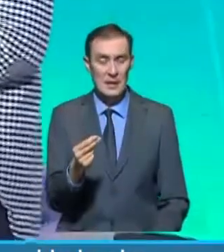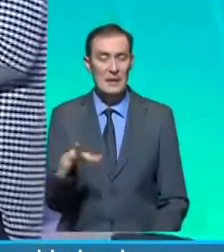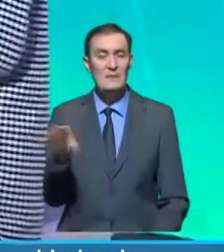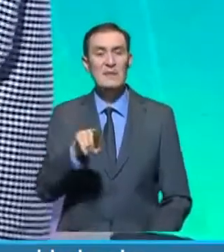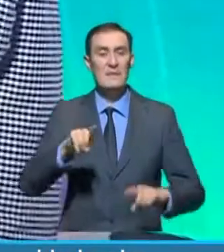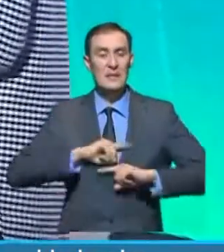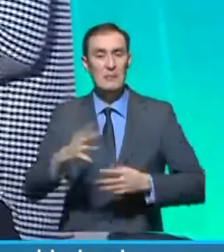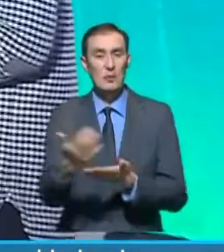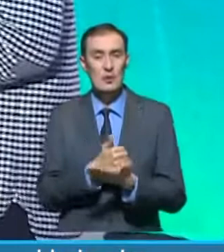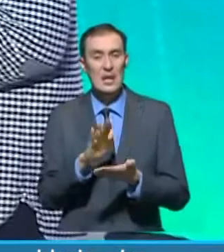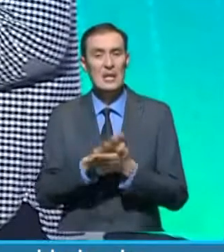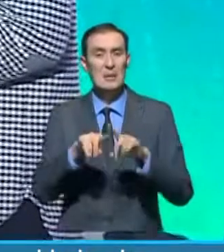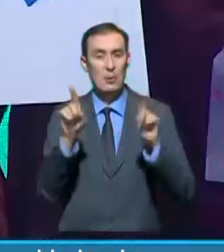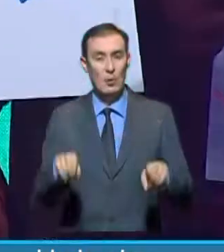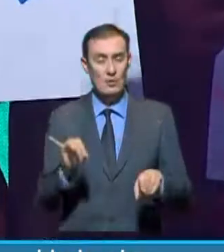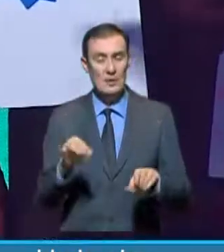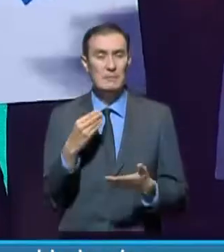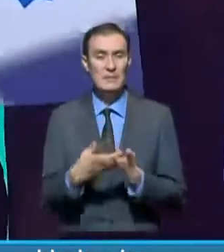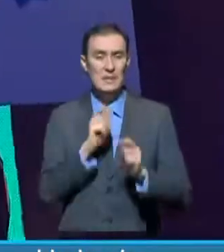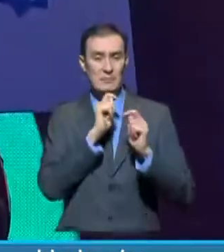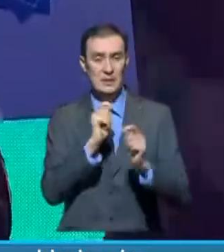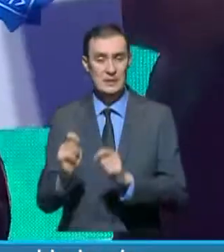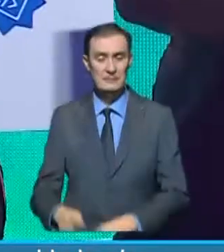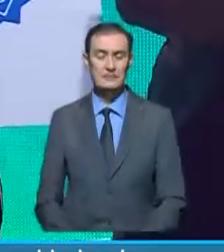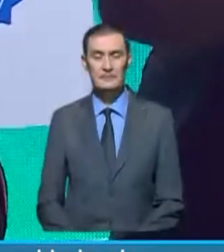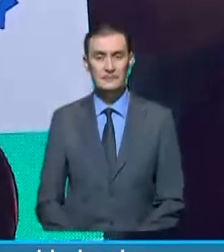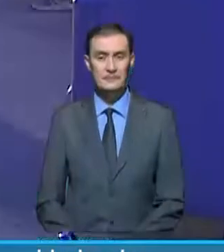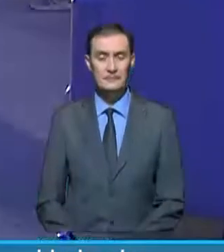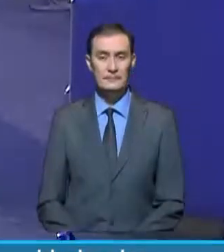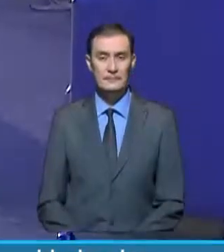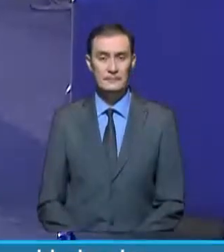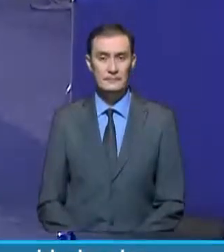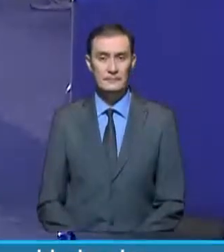финалисты получили дипломы и ценные призы. Радгуль Исельбек, Казаман Жолбайгадин, Хабар.